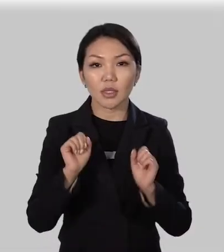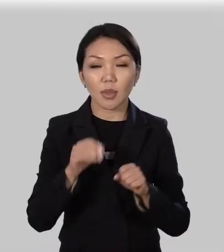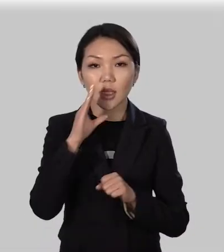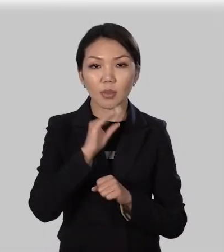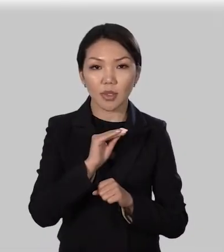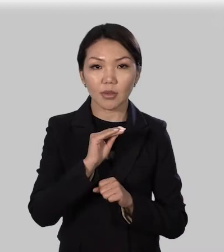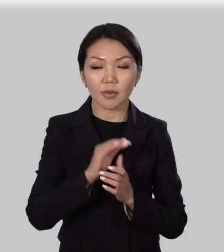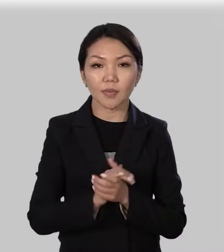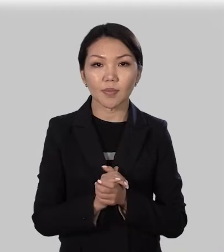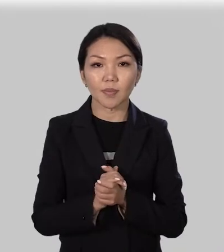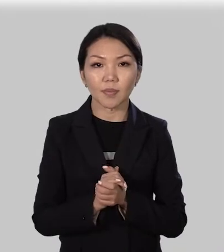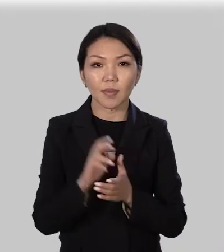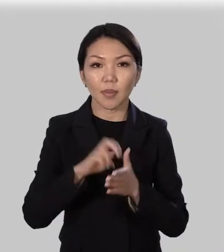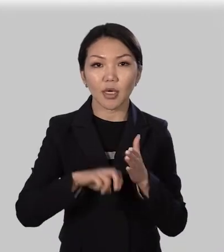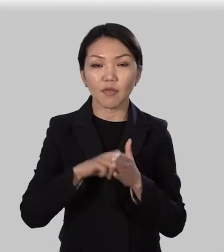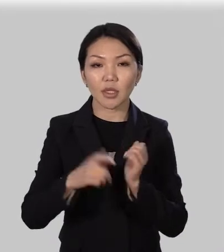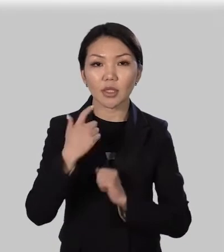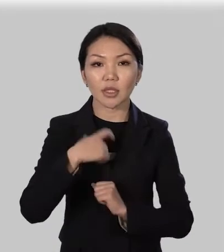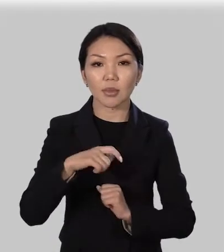Справились? Проверьте себя.